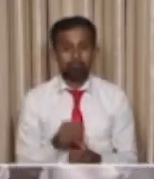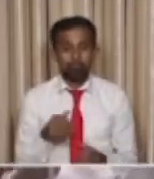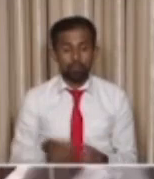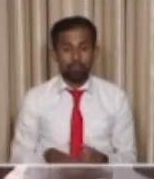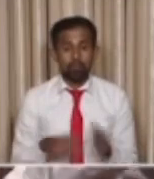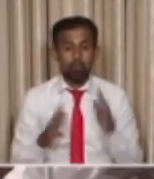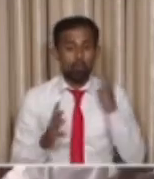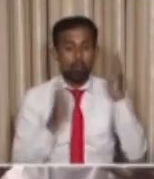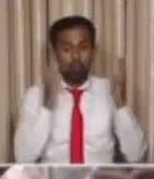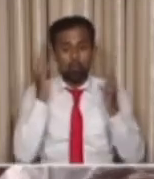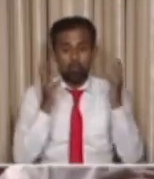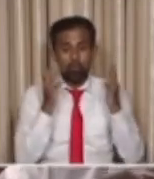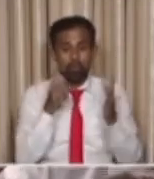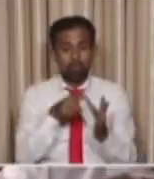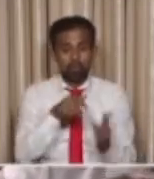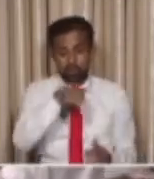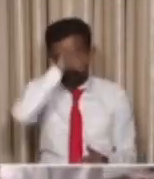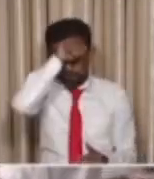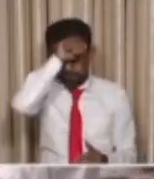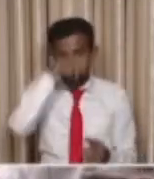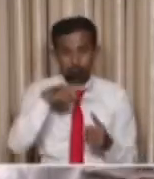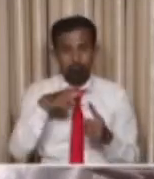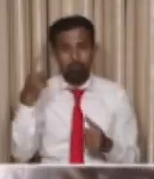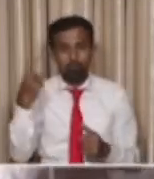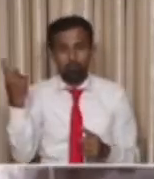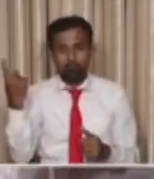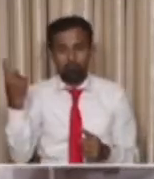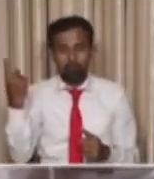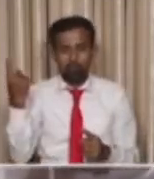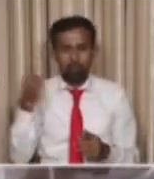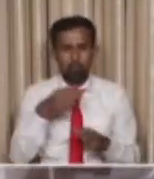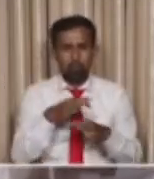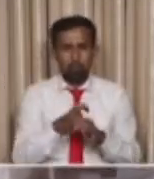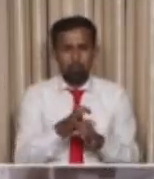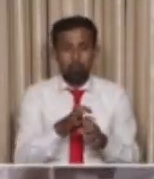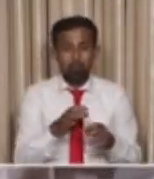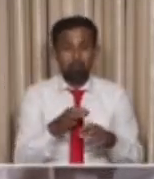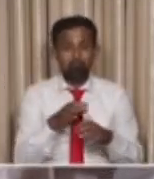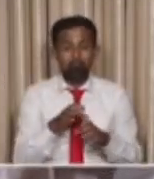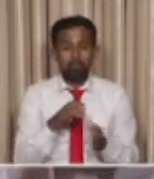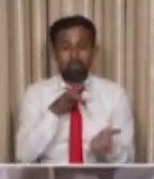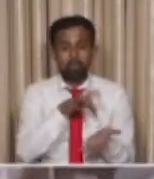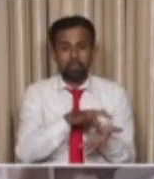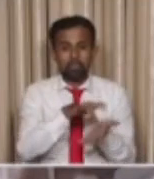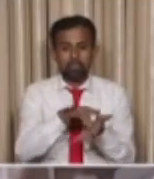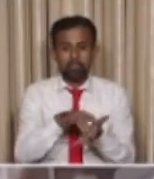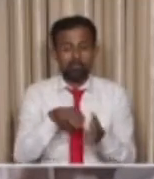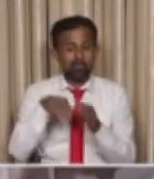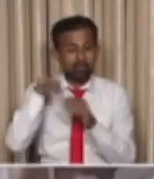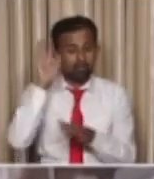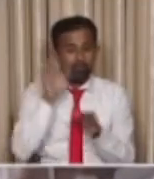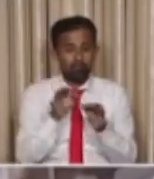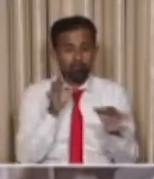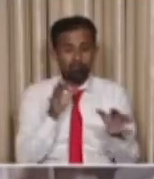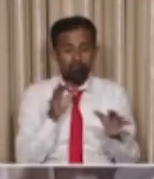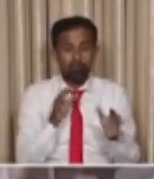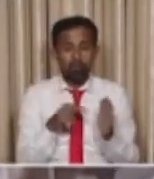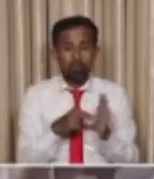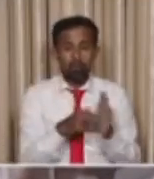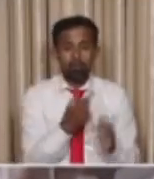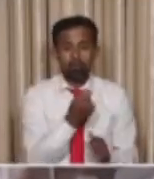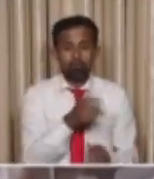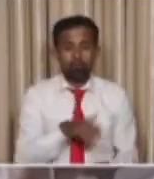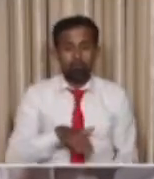අද ලෝකයේ ඊජිප්තුව වෙන්න පුළුවන් වෙනත් තැනක වෙන්න පුළුවන් ඒ පුරාවිද්‍යාත්මක ස්ථාන සහ ඉතිහාසය ඔවුන්ගේ ආර්ථිකයේ